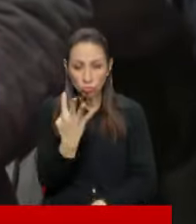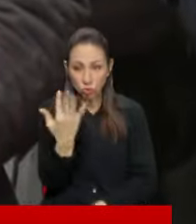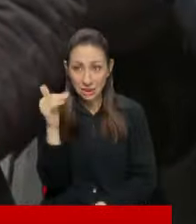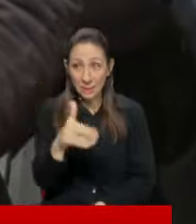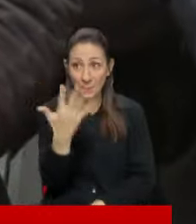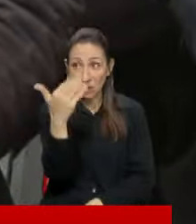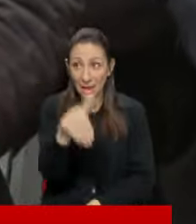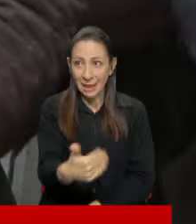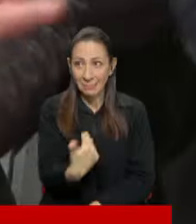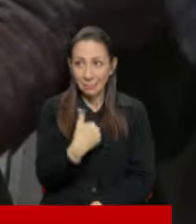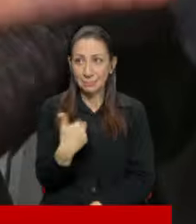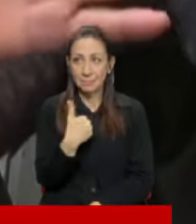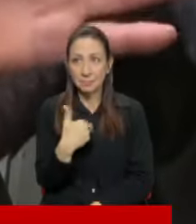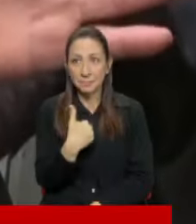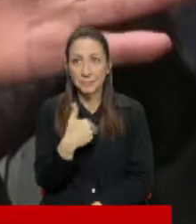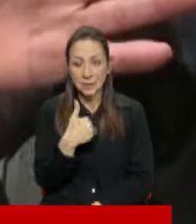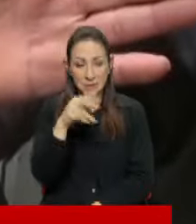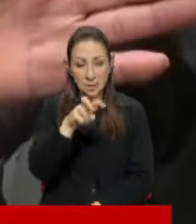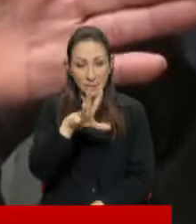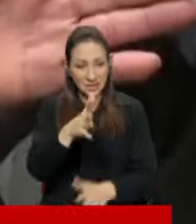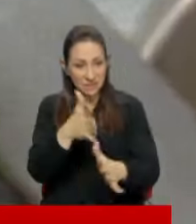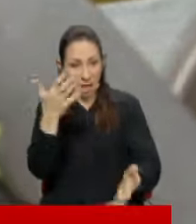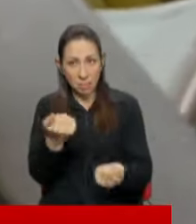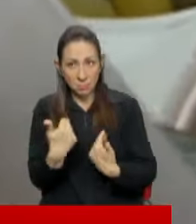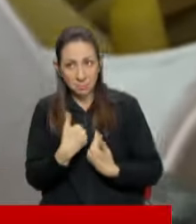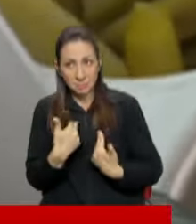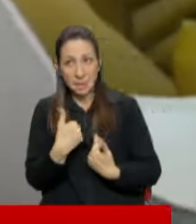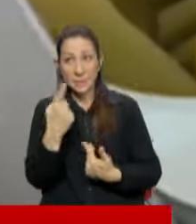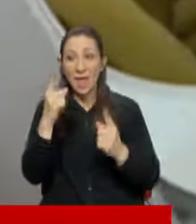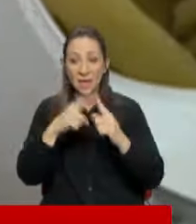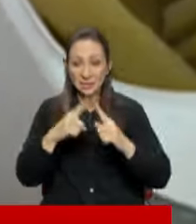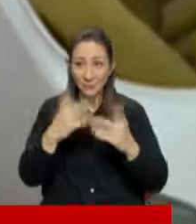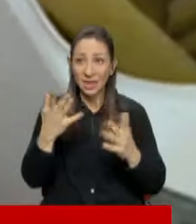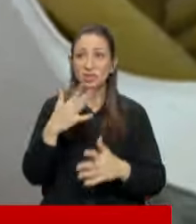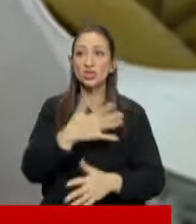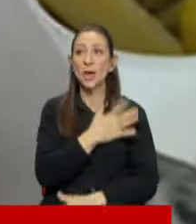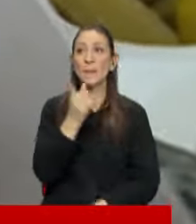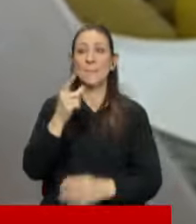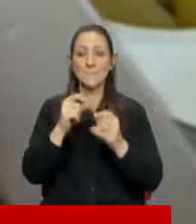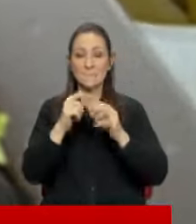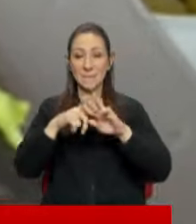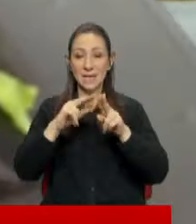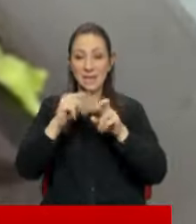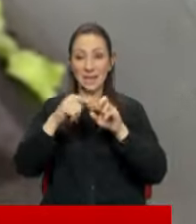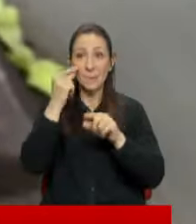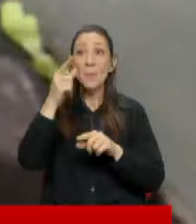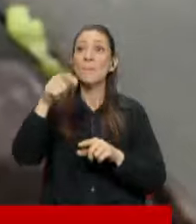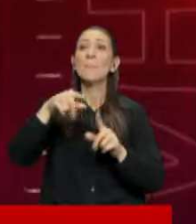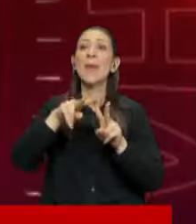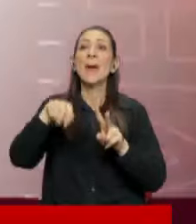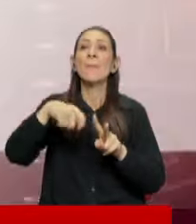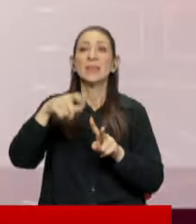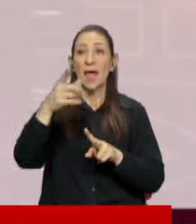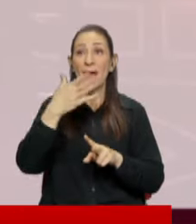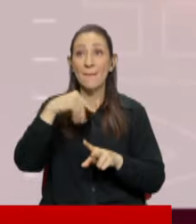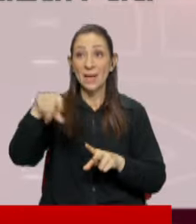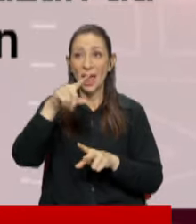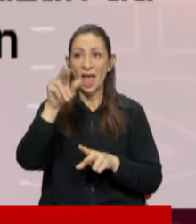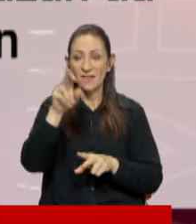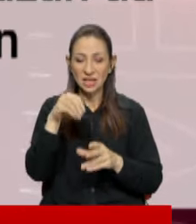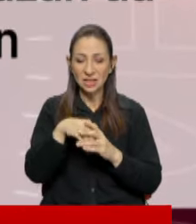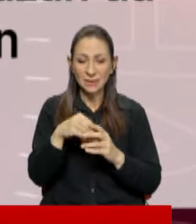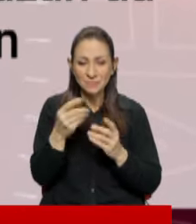geldim, 5'te geldim ben buraya. 85. sıraya aldım. Ve bir hesap daha CHP'li Bekir Başevirgen'in menemen matematiği. Emekliler iftar